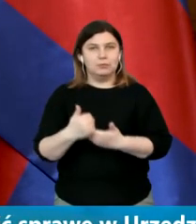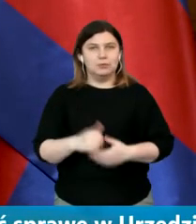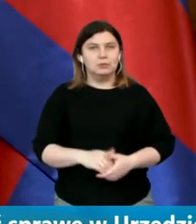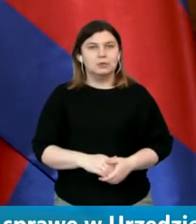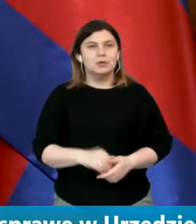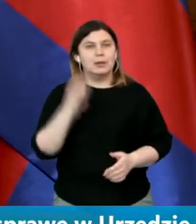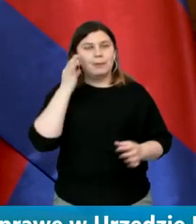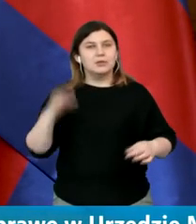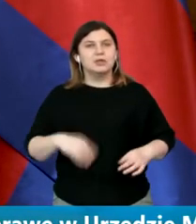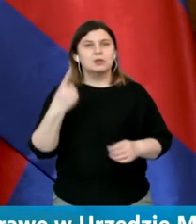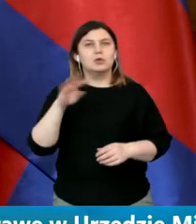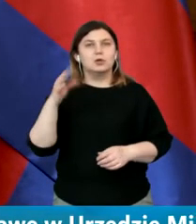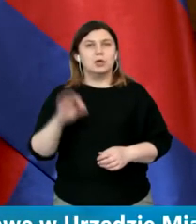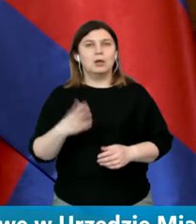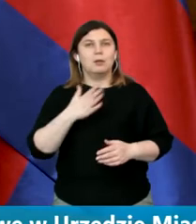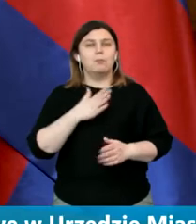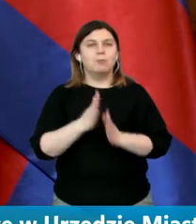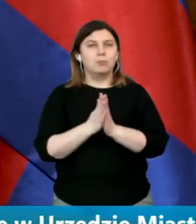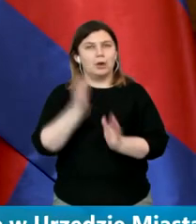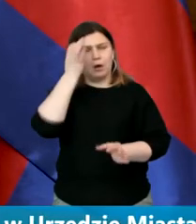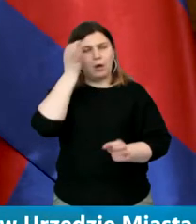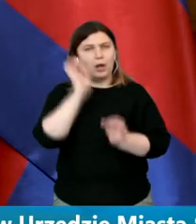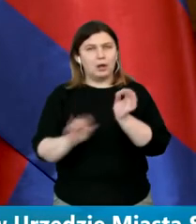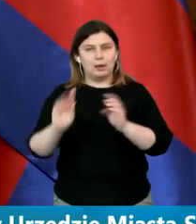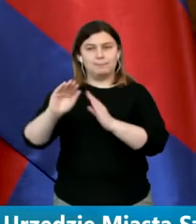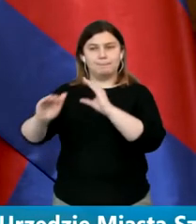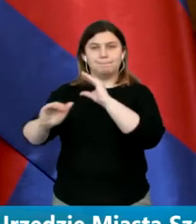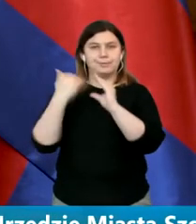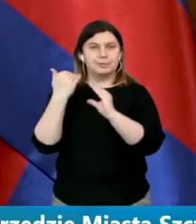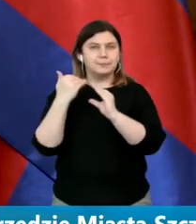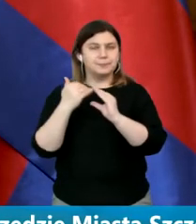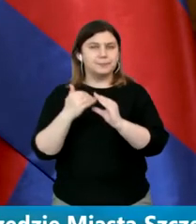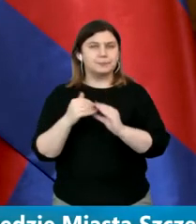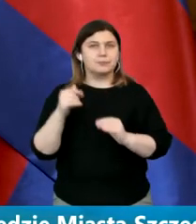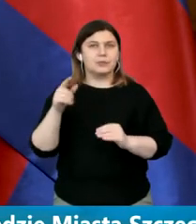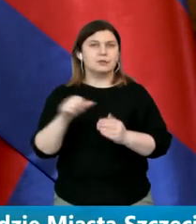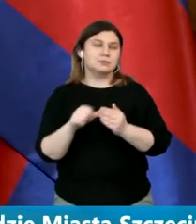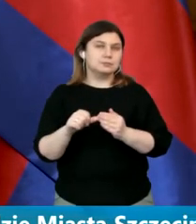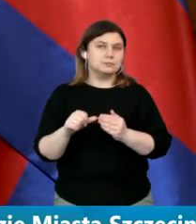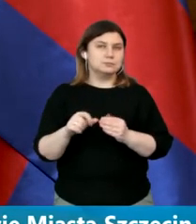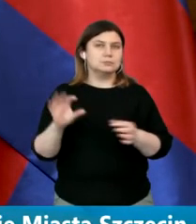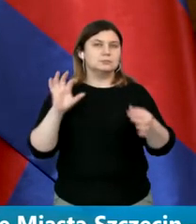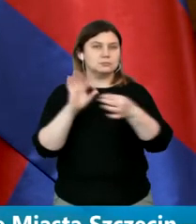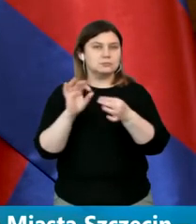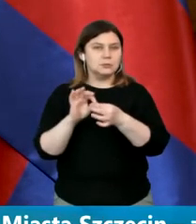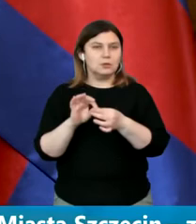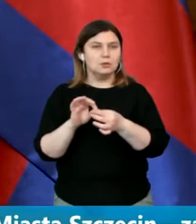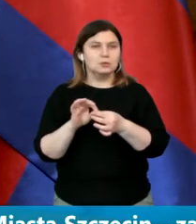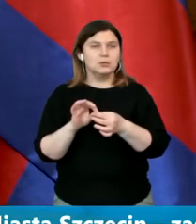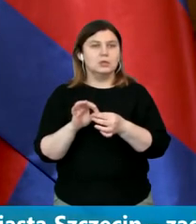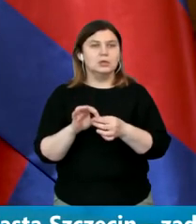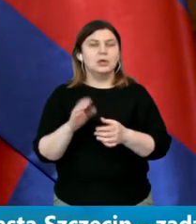Pani Doroto, proszę o konkretnego maila, ewentualnie o kontakt